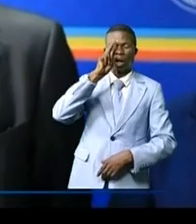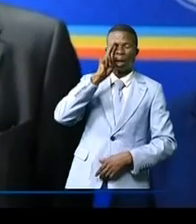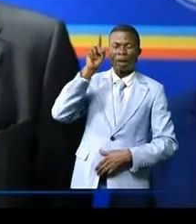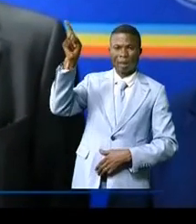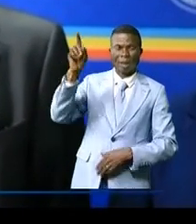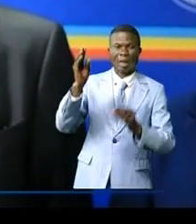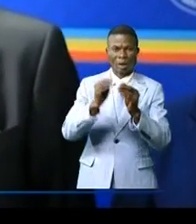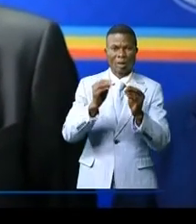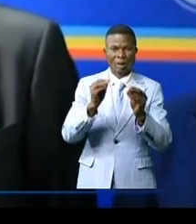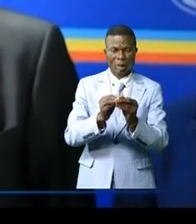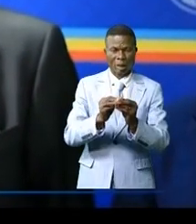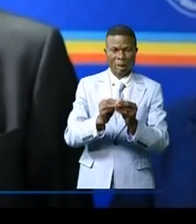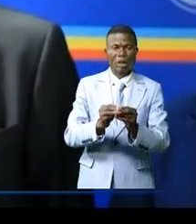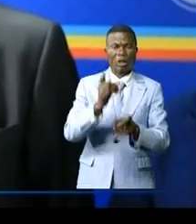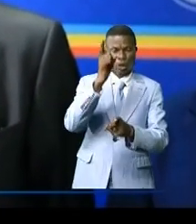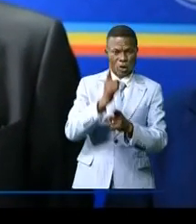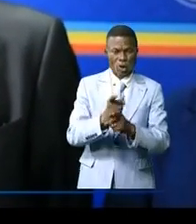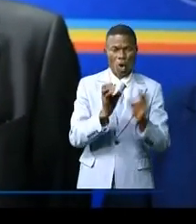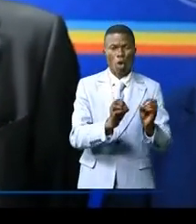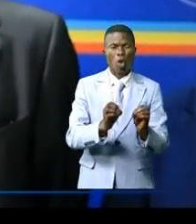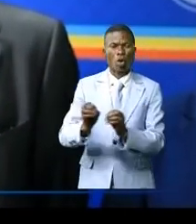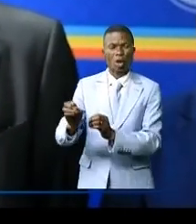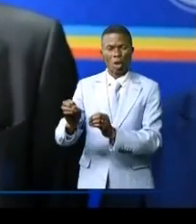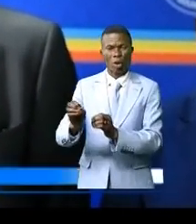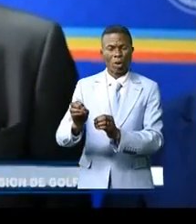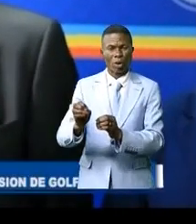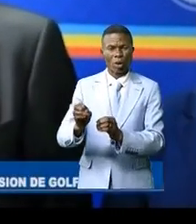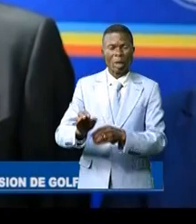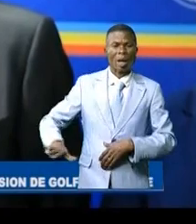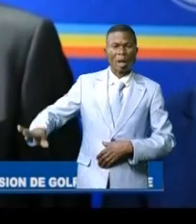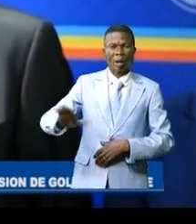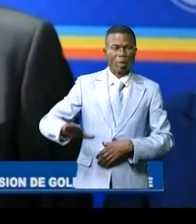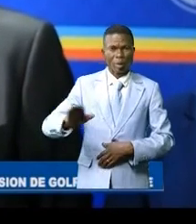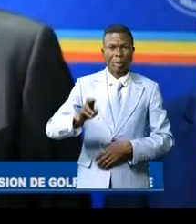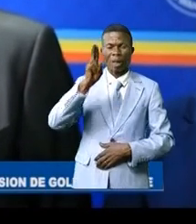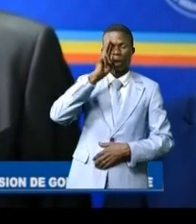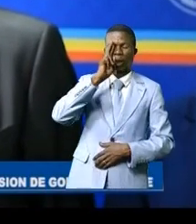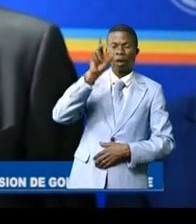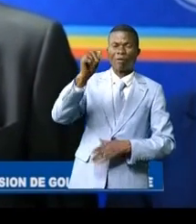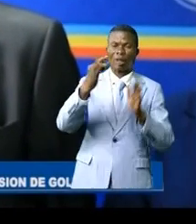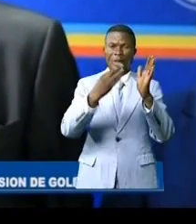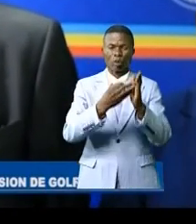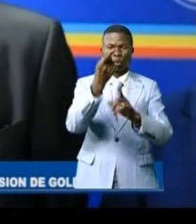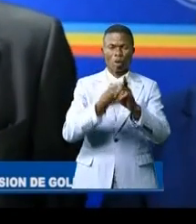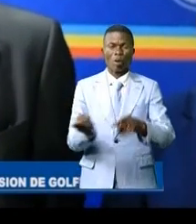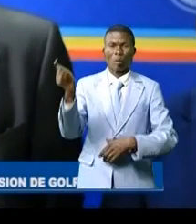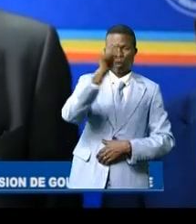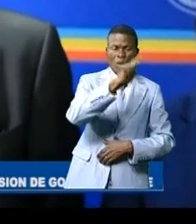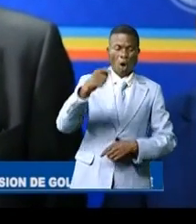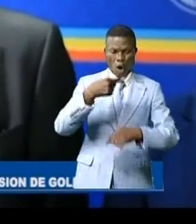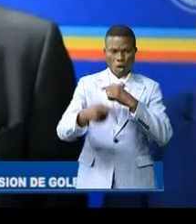réunion, en principe, ça sera à Abuja le 28. On va commencer